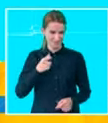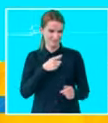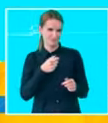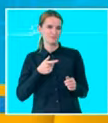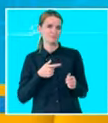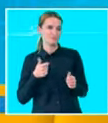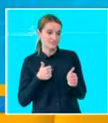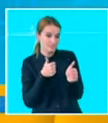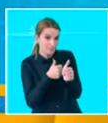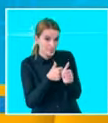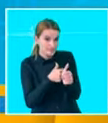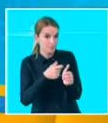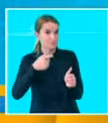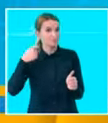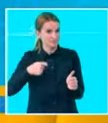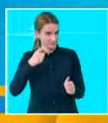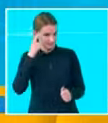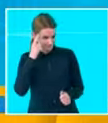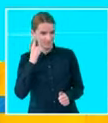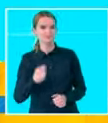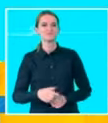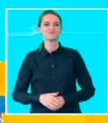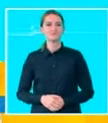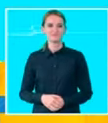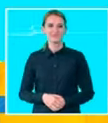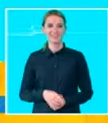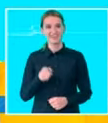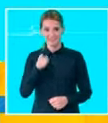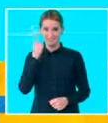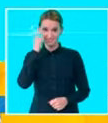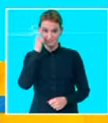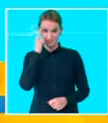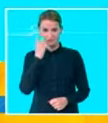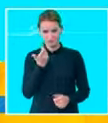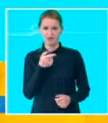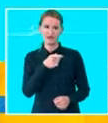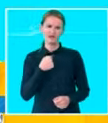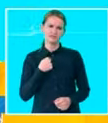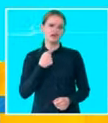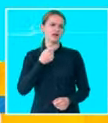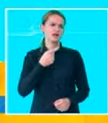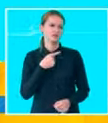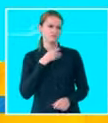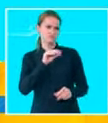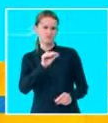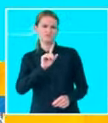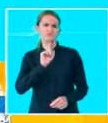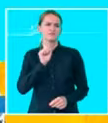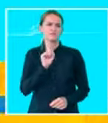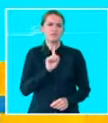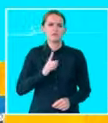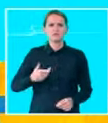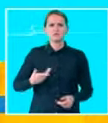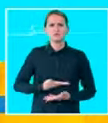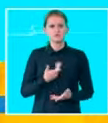Бъде в бъдещето или? Да. Бих вдигнала малко тази теза, като не слагам конкретни имена. Да, чудесно би било в един